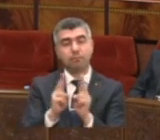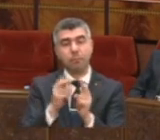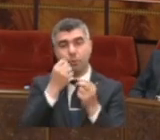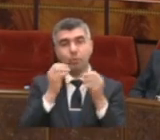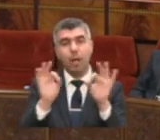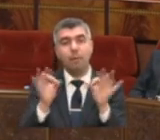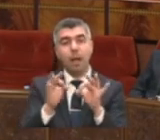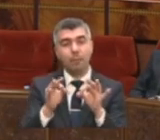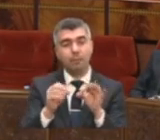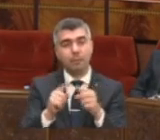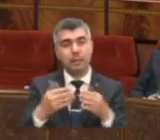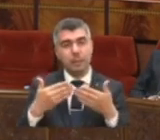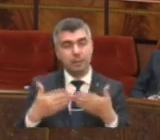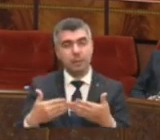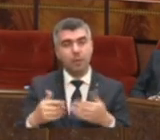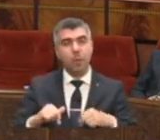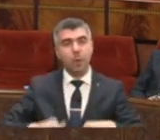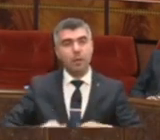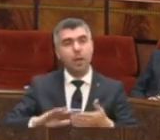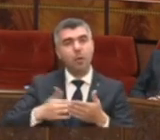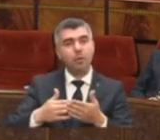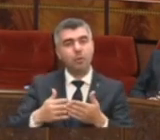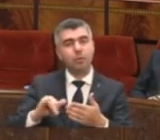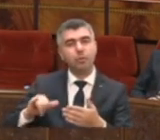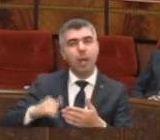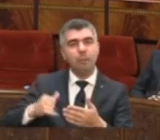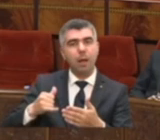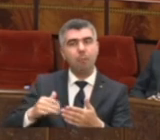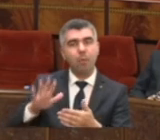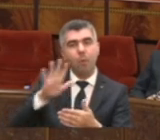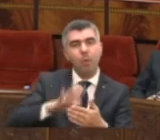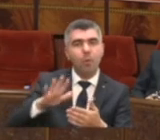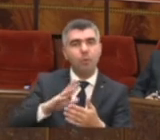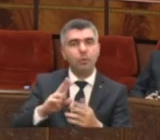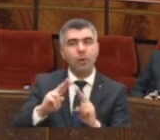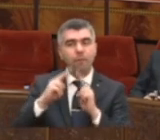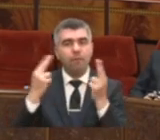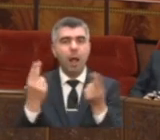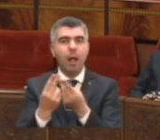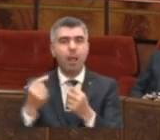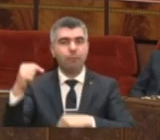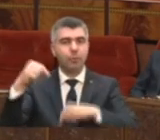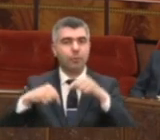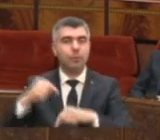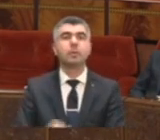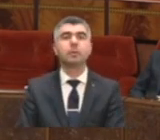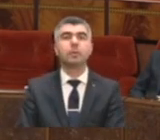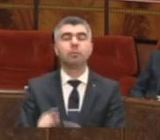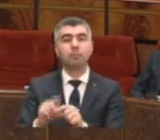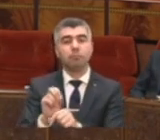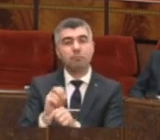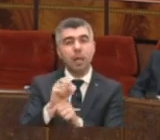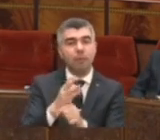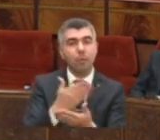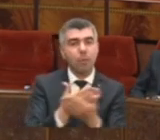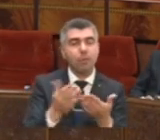تدعوها الوزارة حاليا رهن الإشارة للوفود الشبابية المغربية والأجنبية المؤطرة والمنظمة أثناء تنقلها من أجل